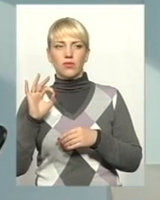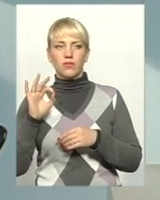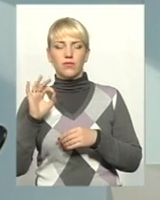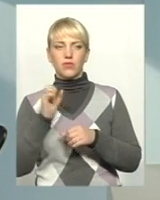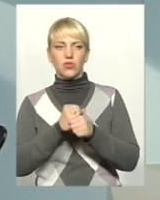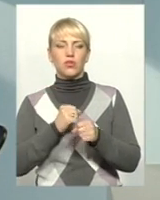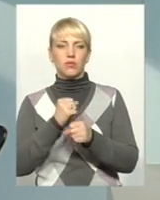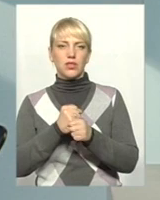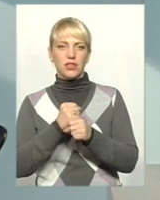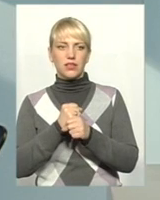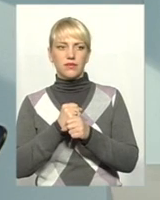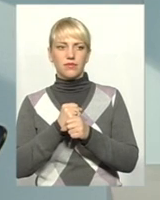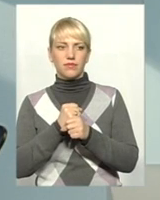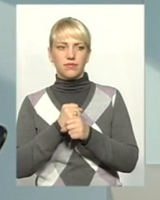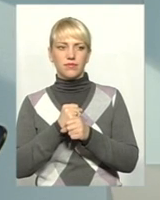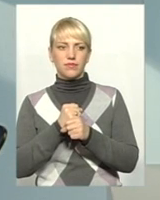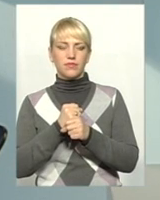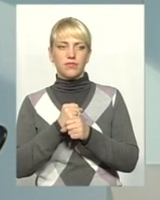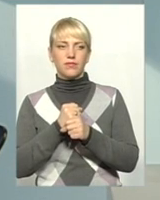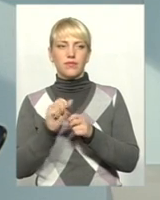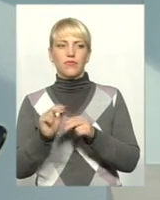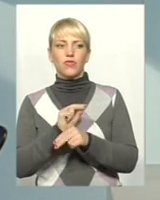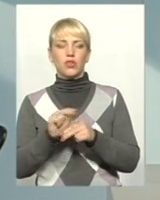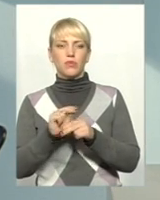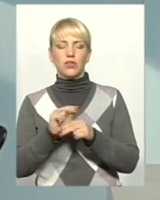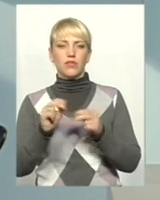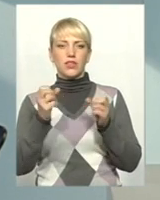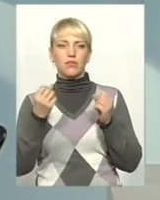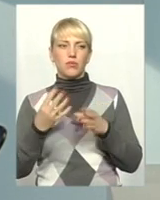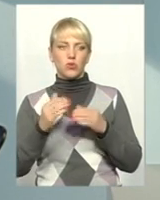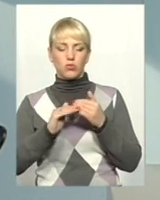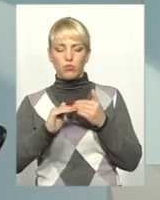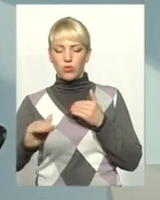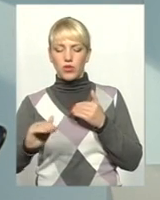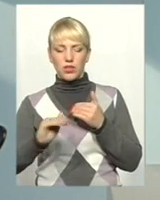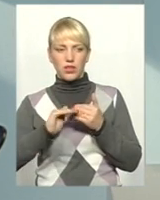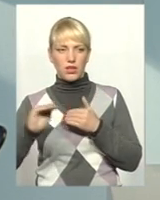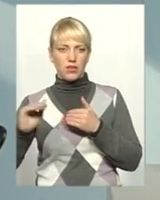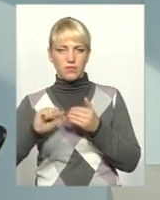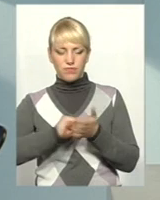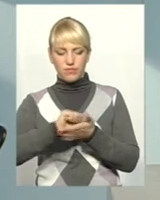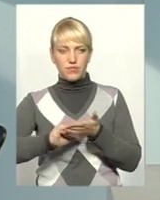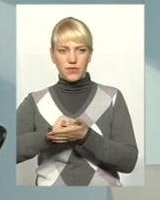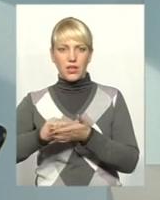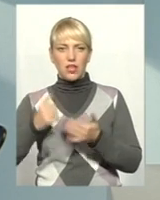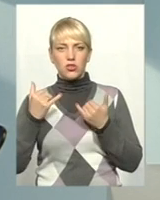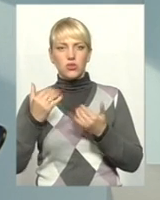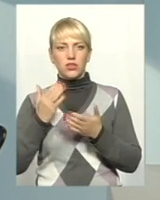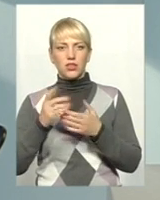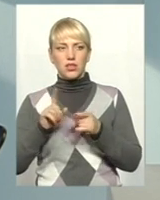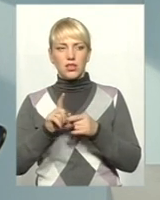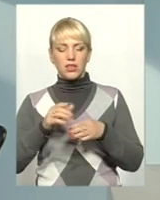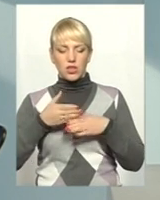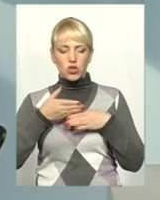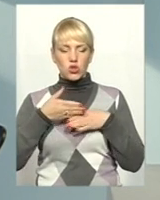зробити, як би сказати, відремонтувати покриття. Сьогодні є таке поняття, як